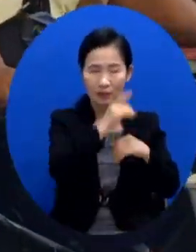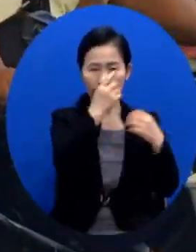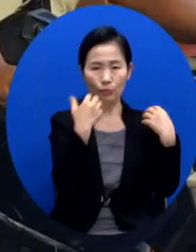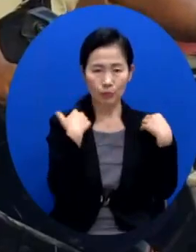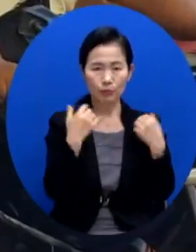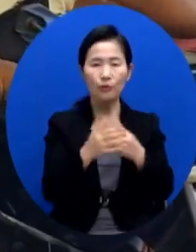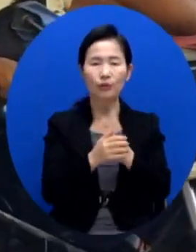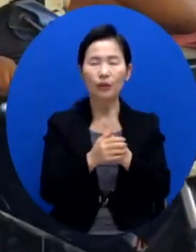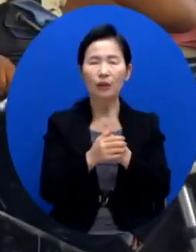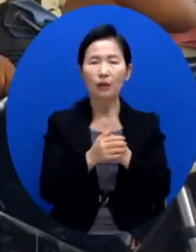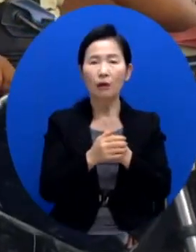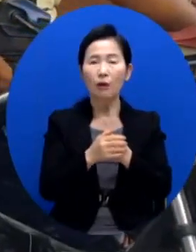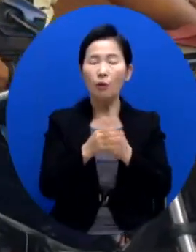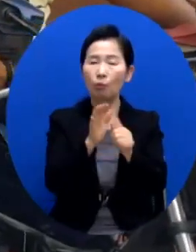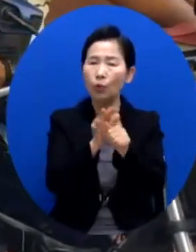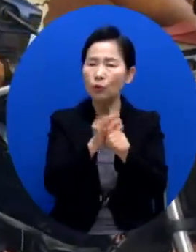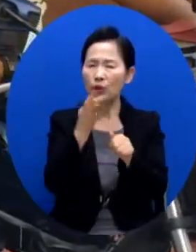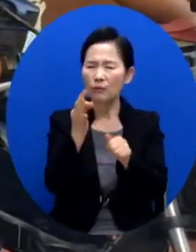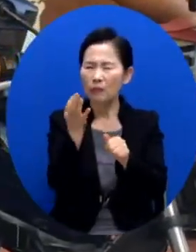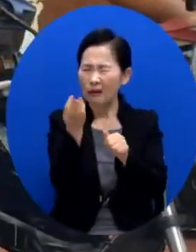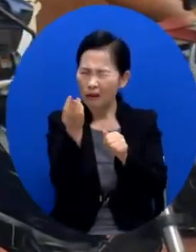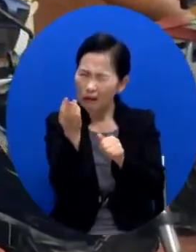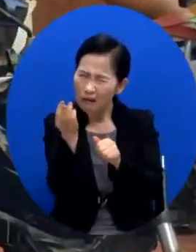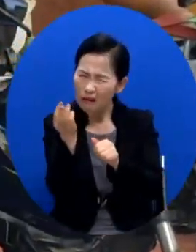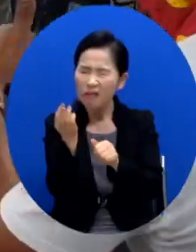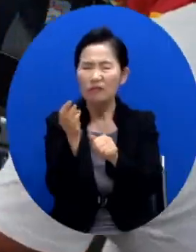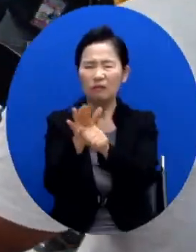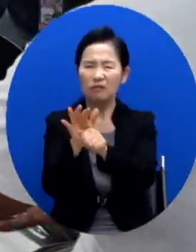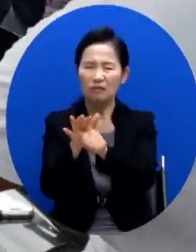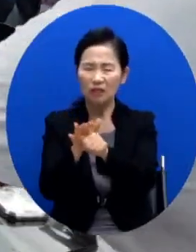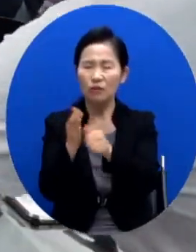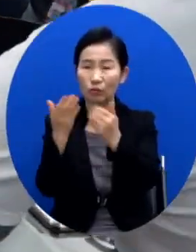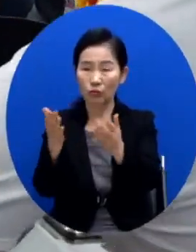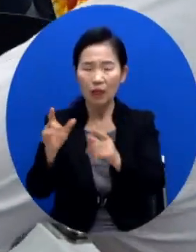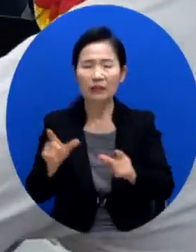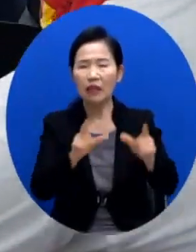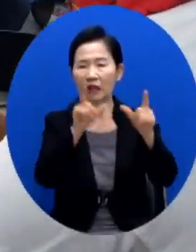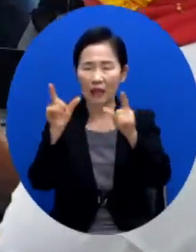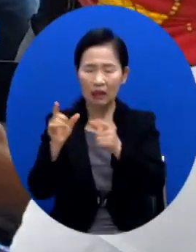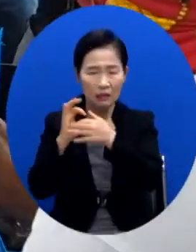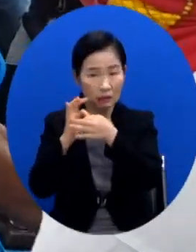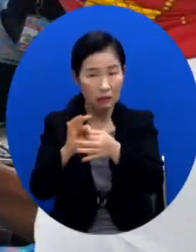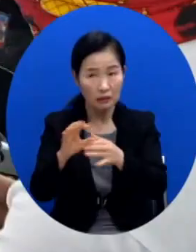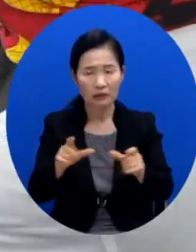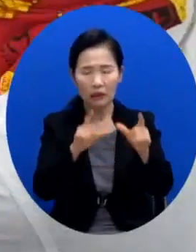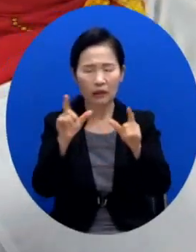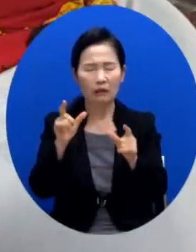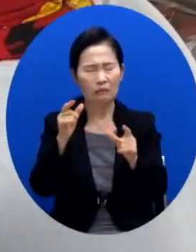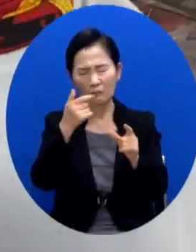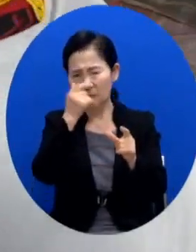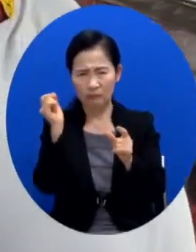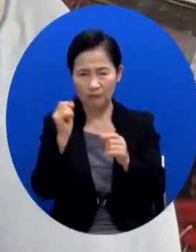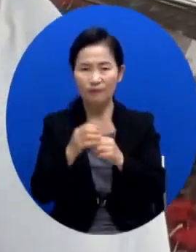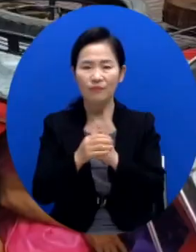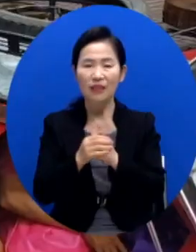운전자에게 보조금을 지급하고 있지만 실제 지원 규모는 생계를 이어가기엔 턱없이 부족한 상황입니다. 이에 정부의